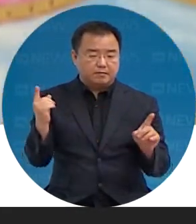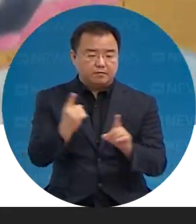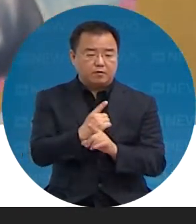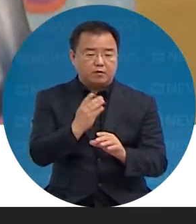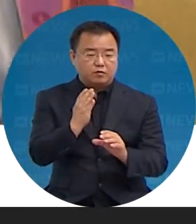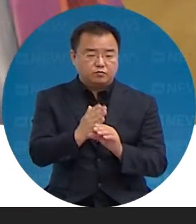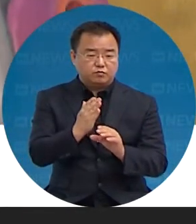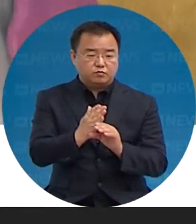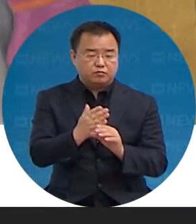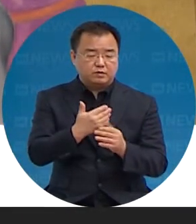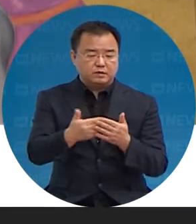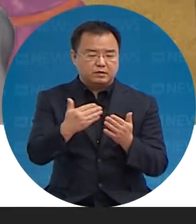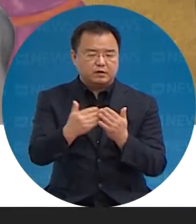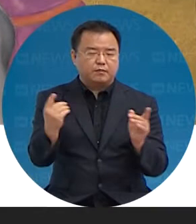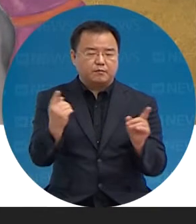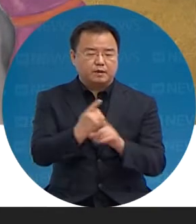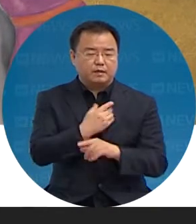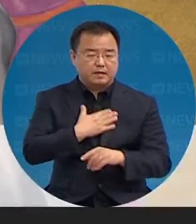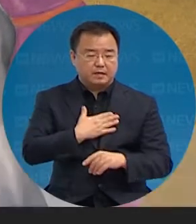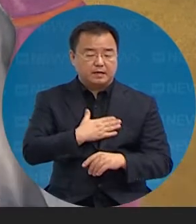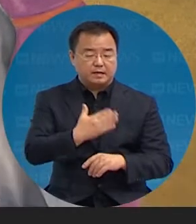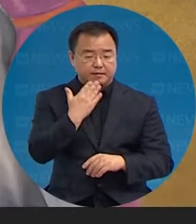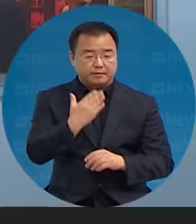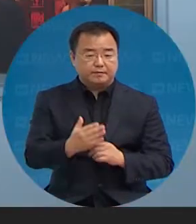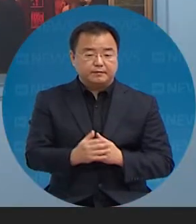크게 변하는지 감상하실 수 있습니다.